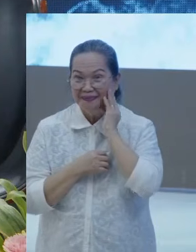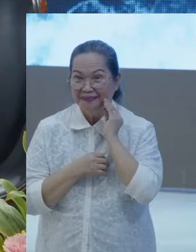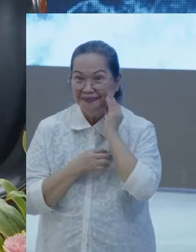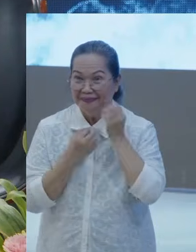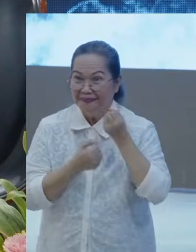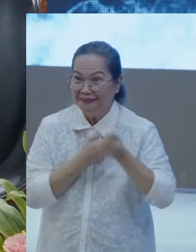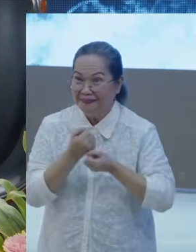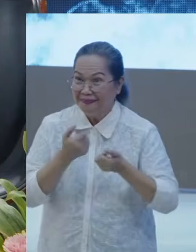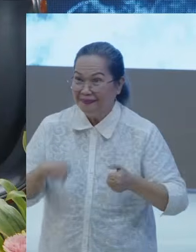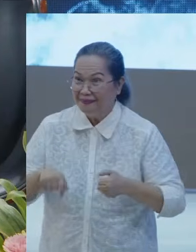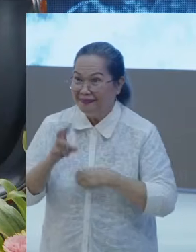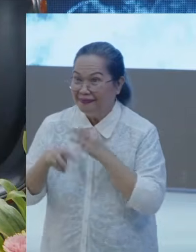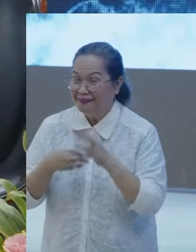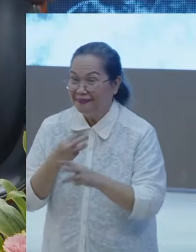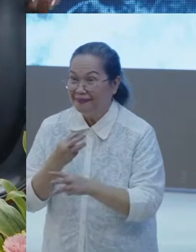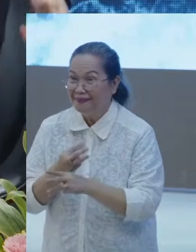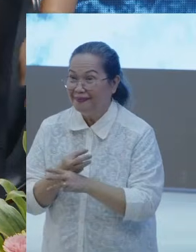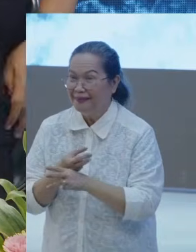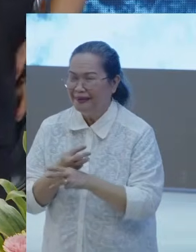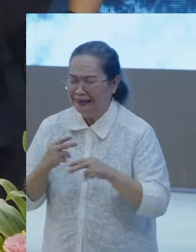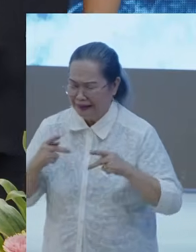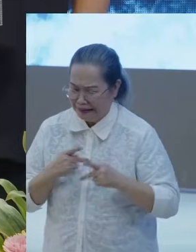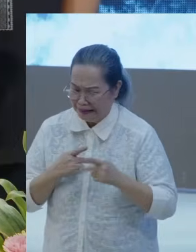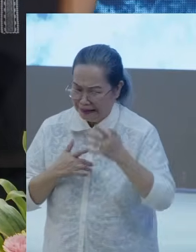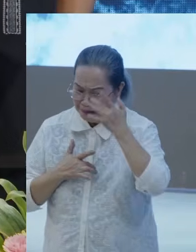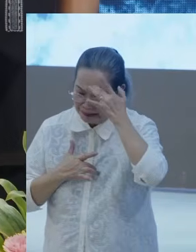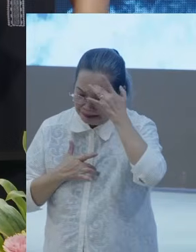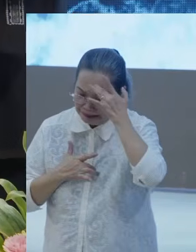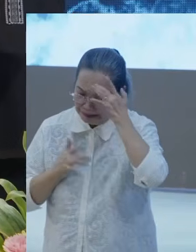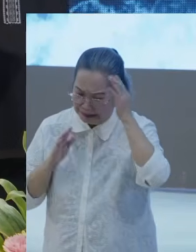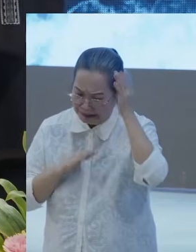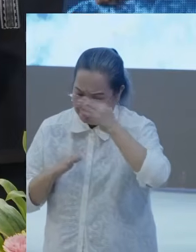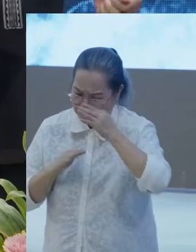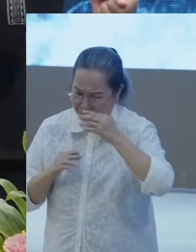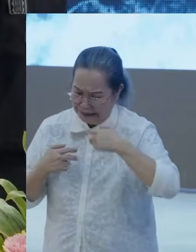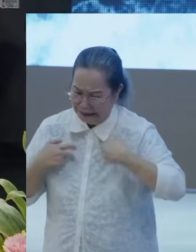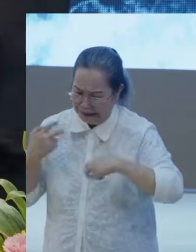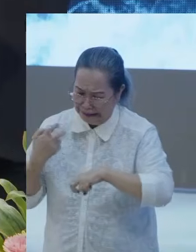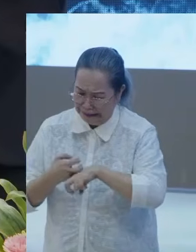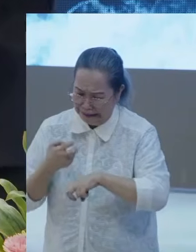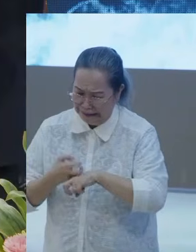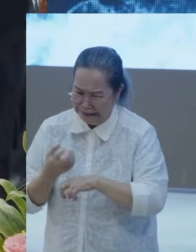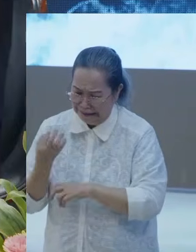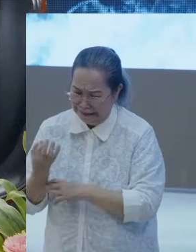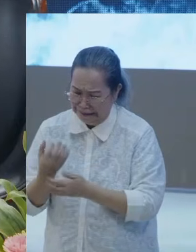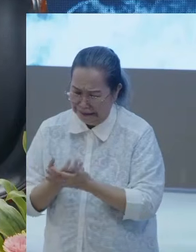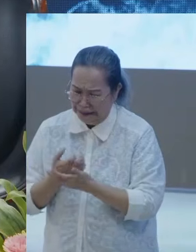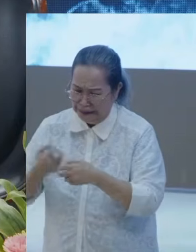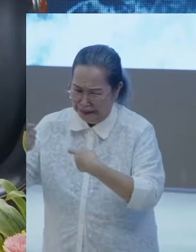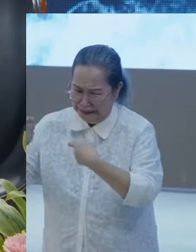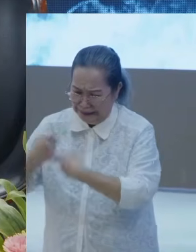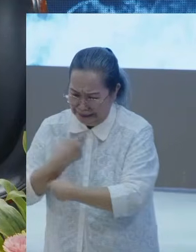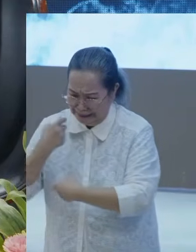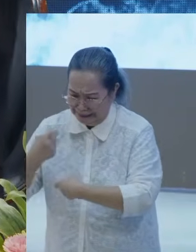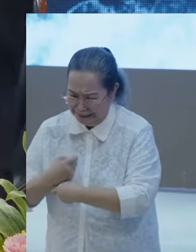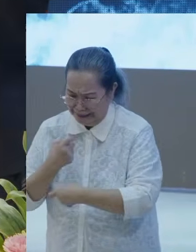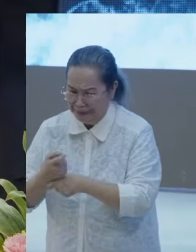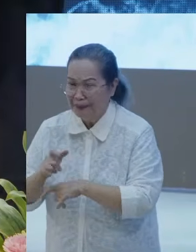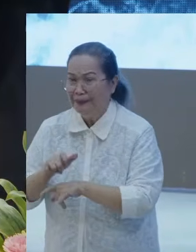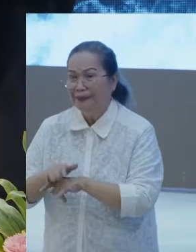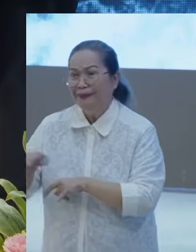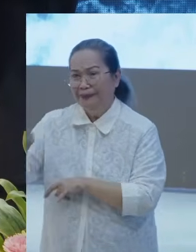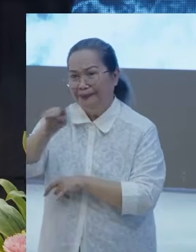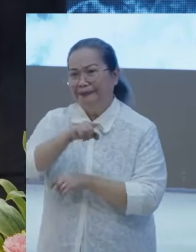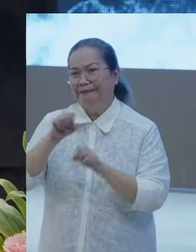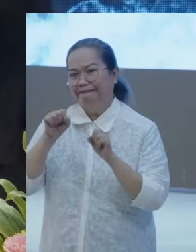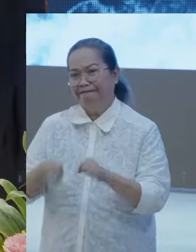paghihirap dito sa mundong ito, sakit man, o tribulation, o paghihirap, o pag-uusig, natitiis natin